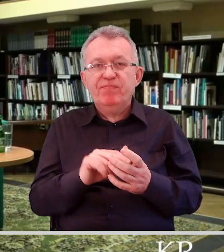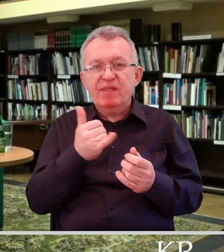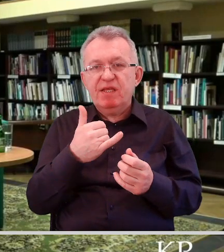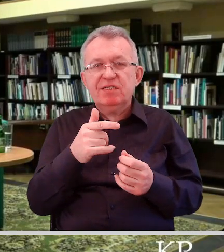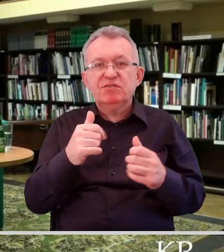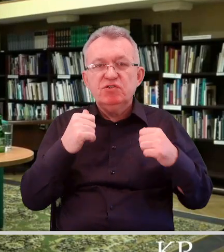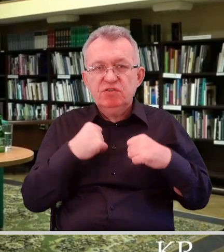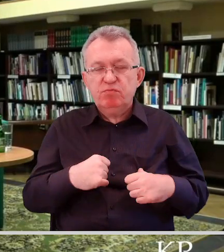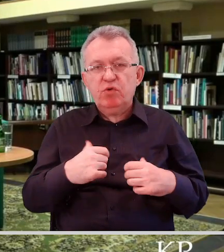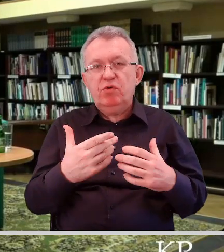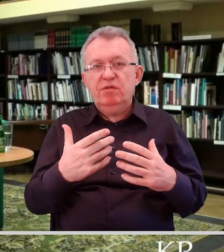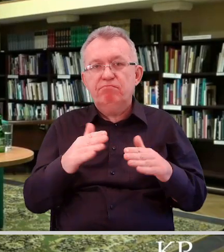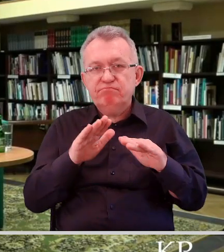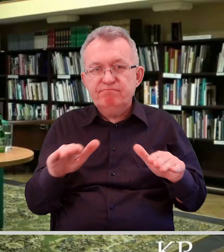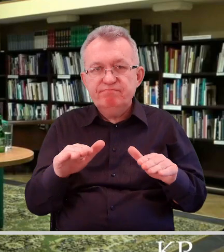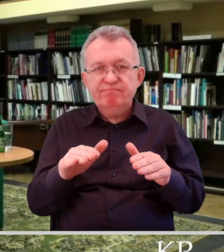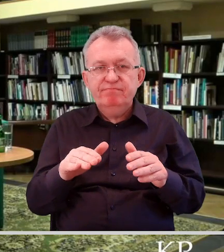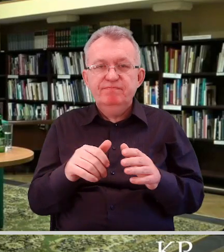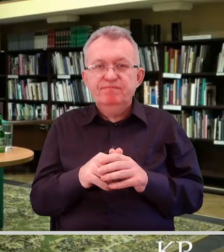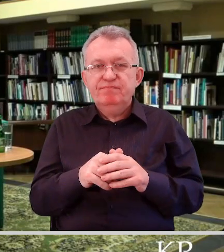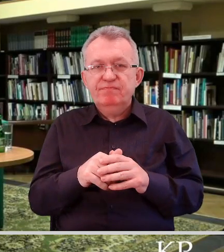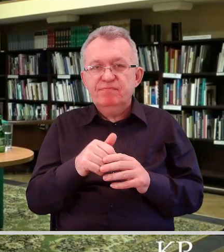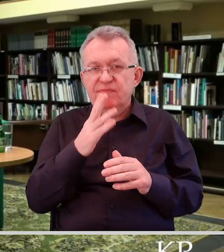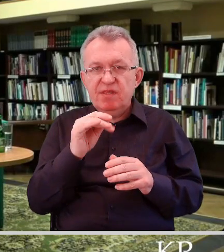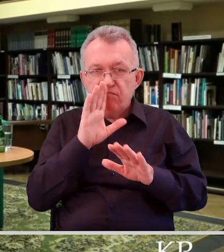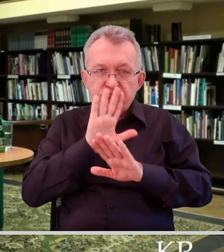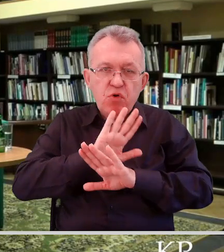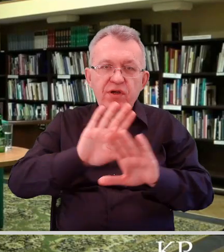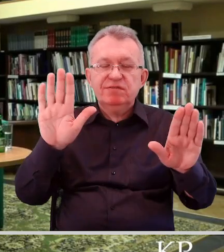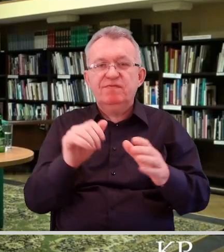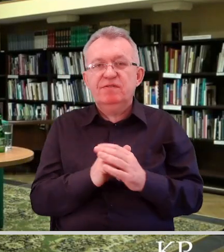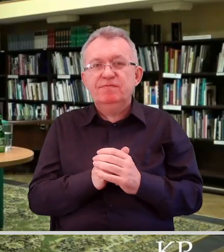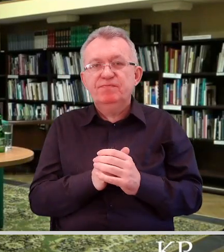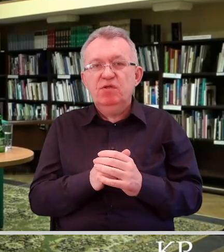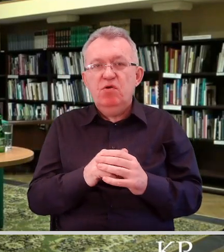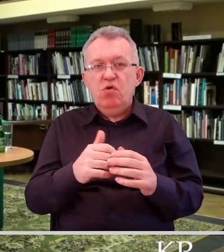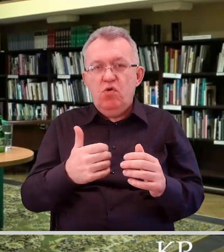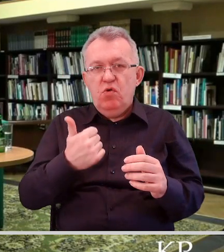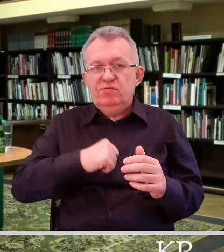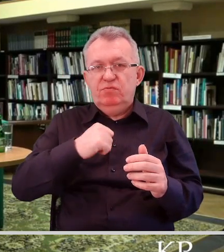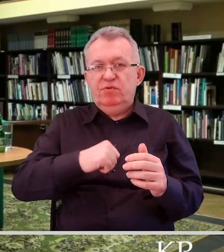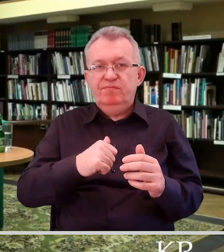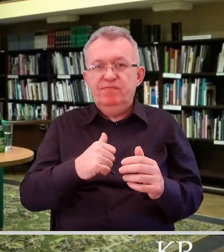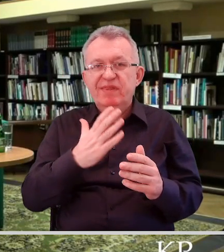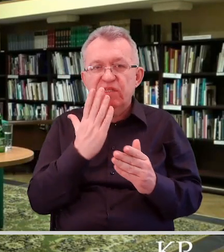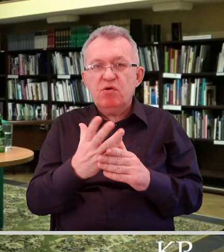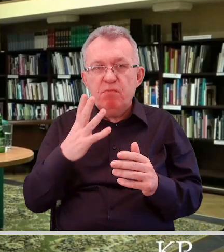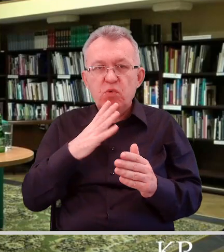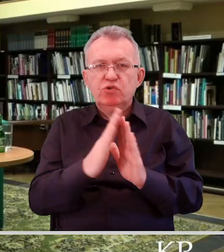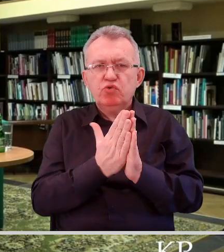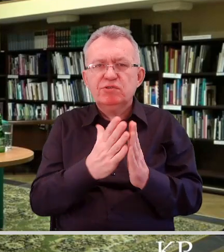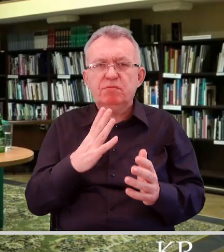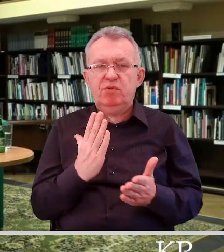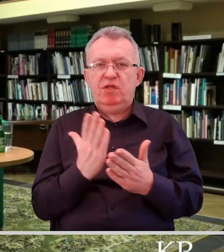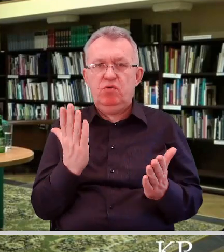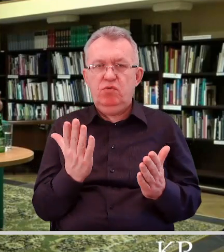takie spokojne bycie i nieepatowanie osobą, tylko były książki po